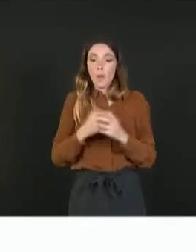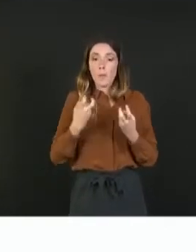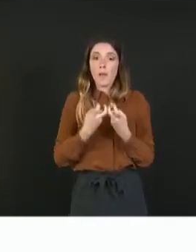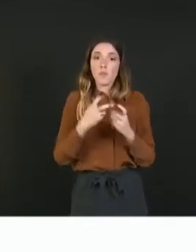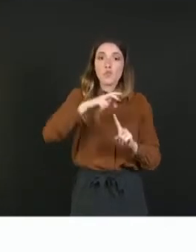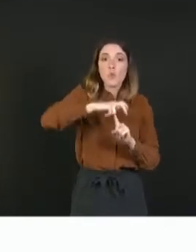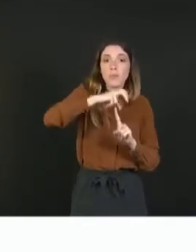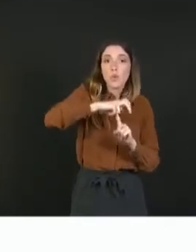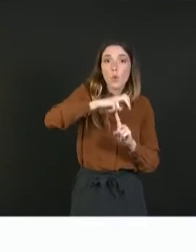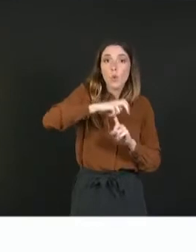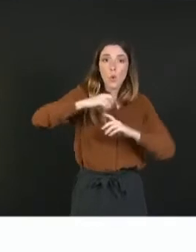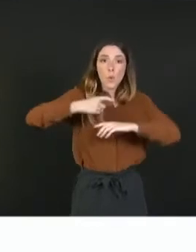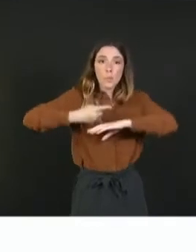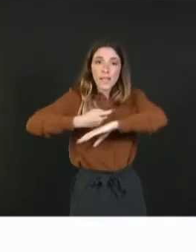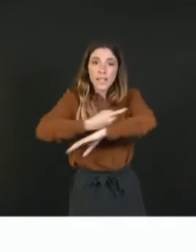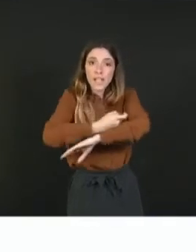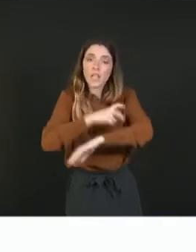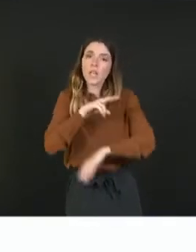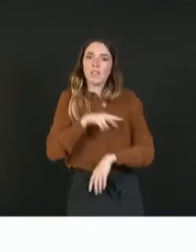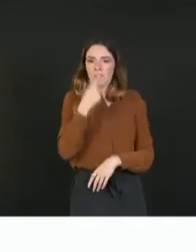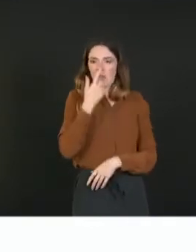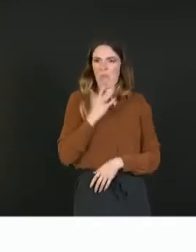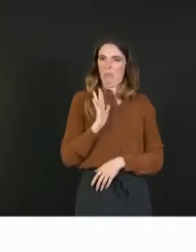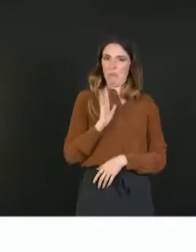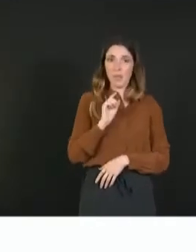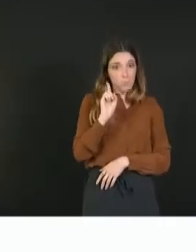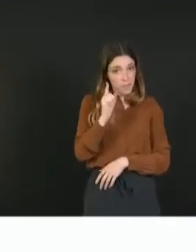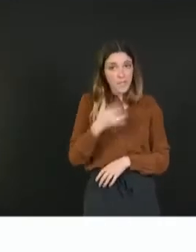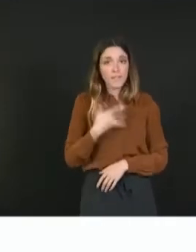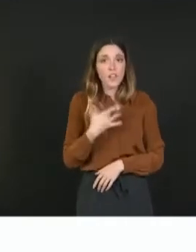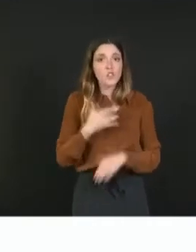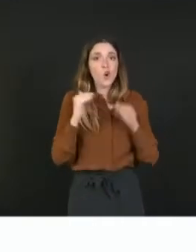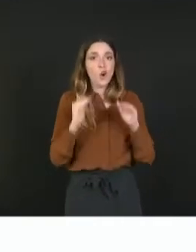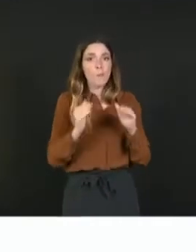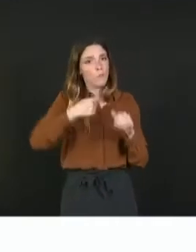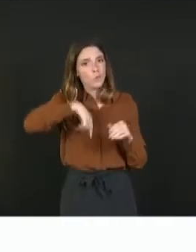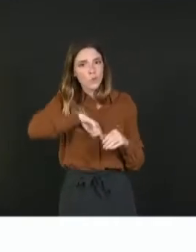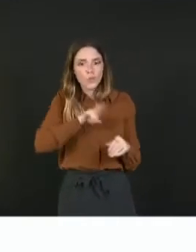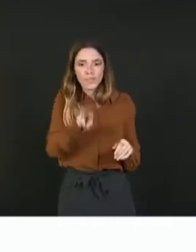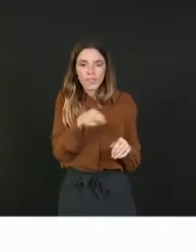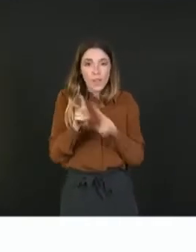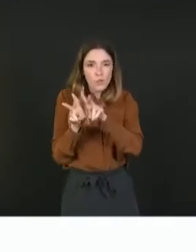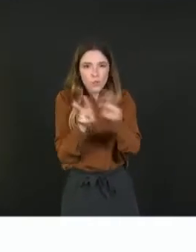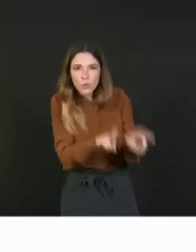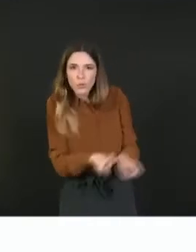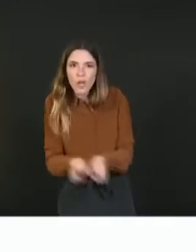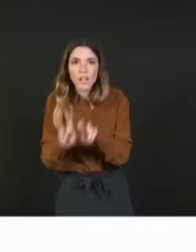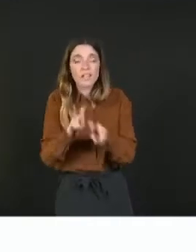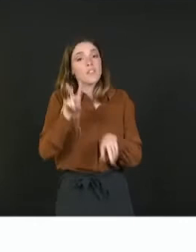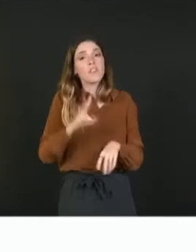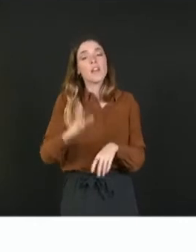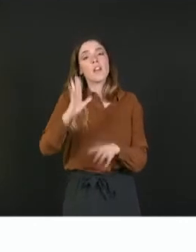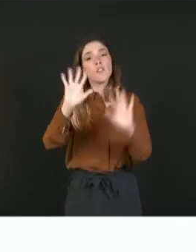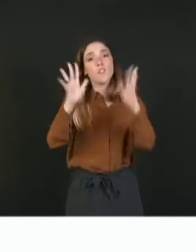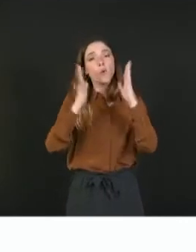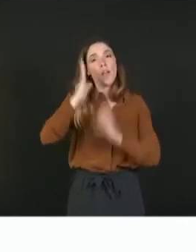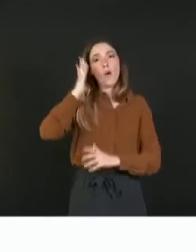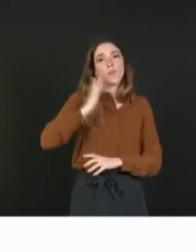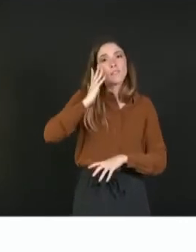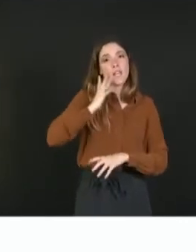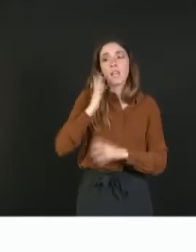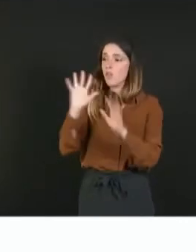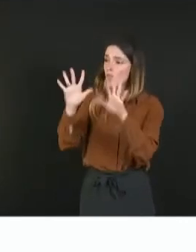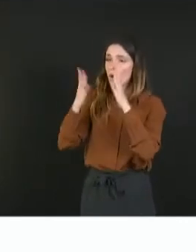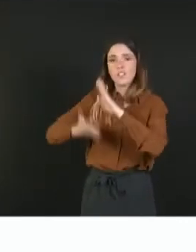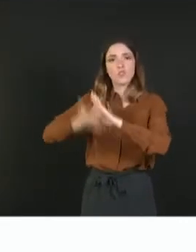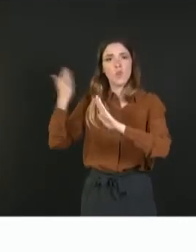hein, qui sont moins sexy mais tout aussi intéressants pour le naturaliste, c'est l'inverse. Les forêts anciennes et les forêts sauvages non gérées depuis